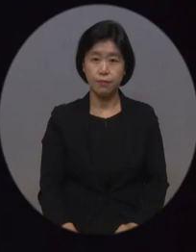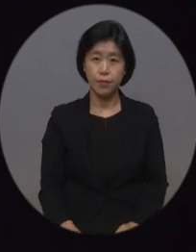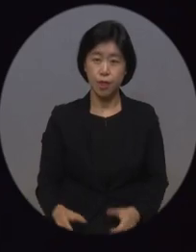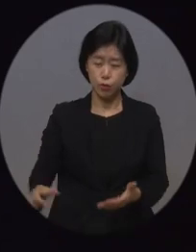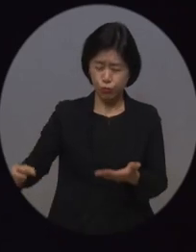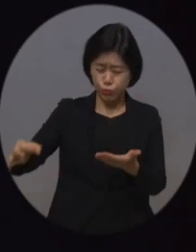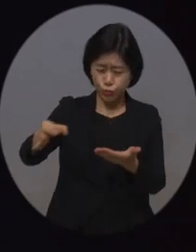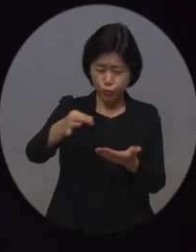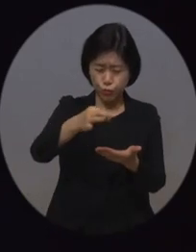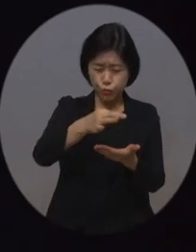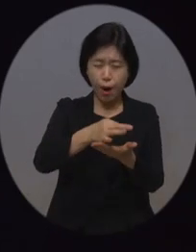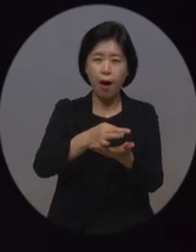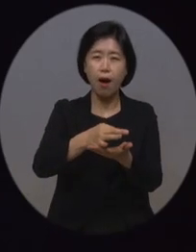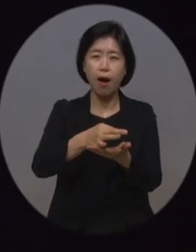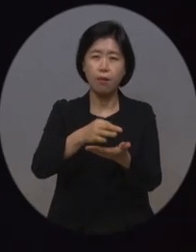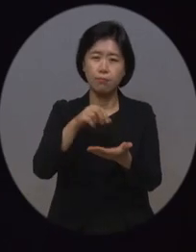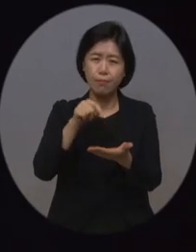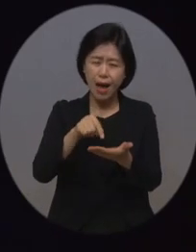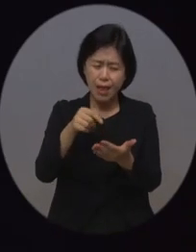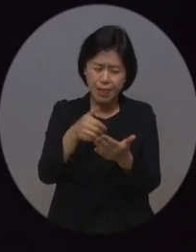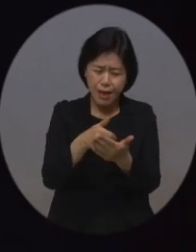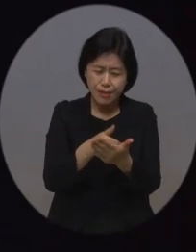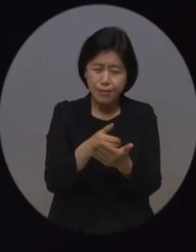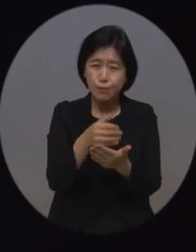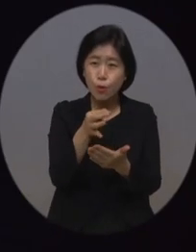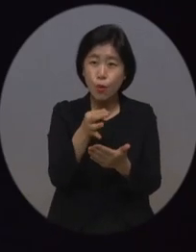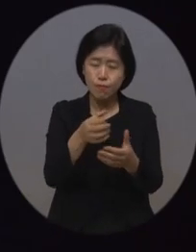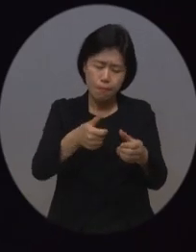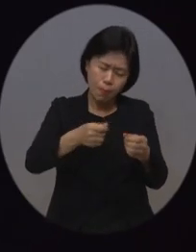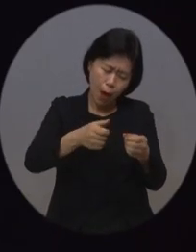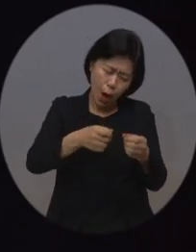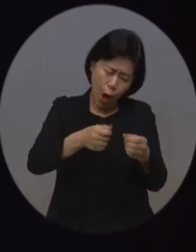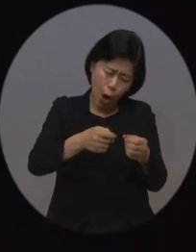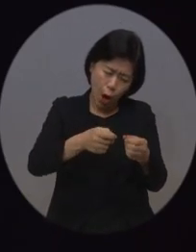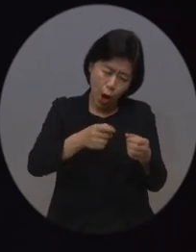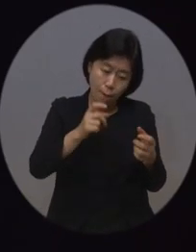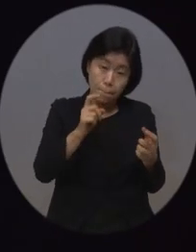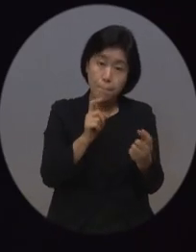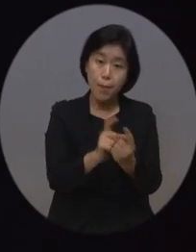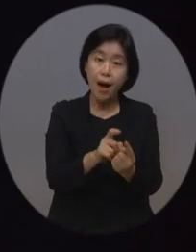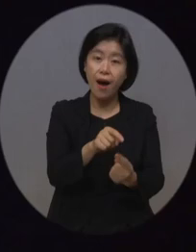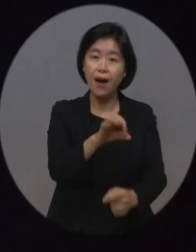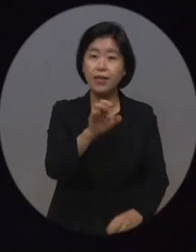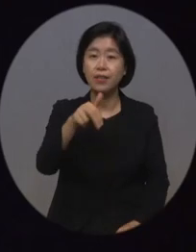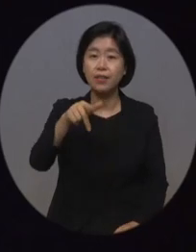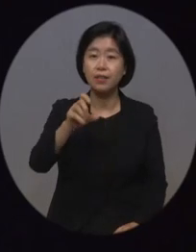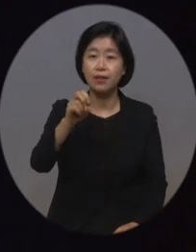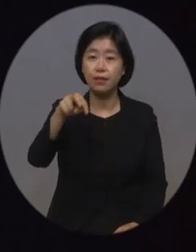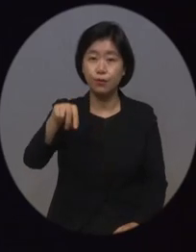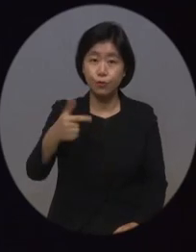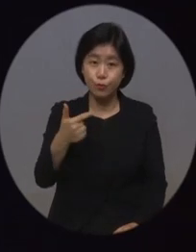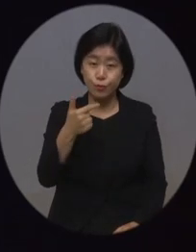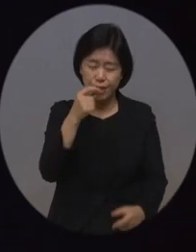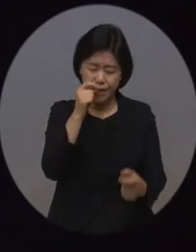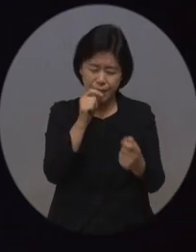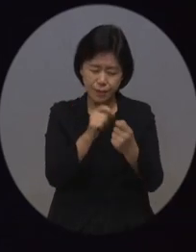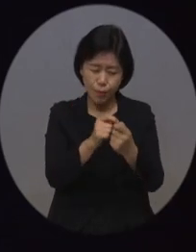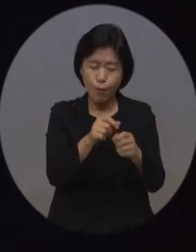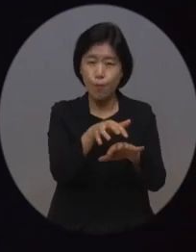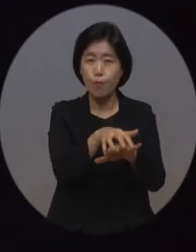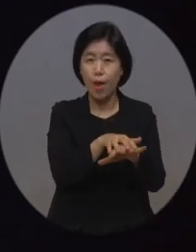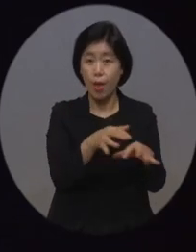수금해온 낡음낡음한 돈을 세다 만난 이상순 친목계 돈.